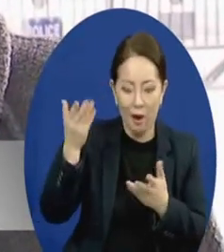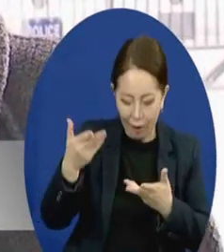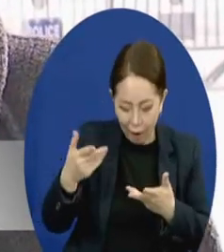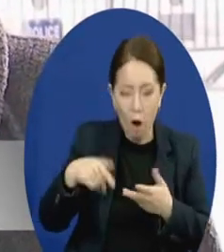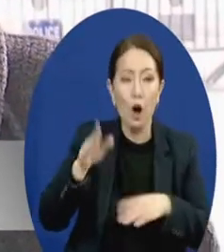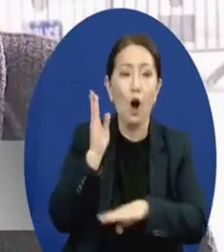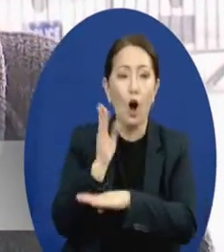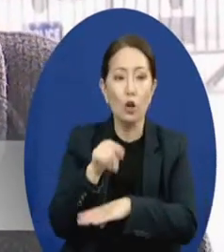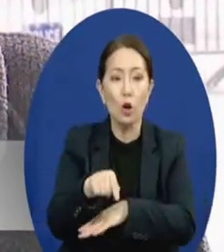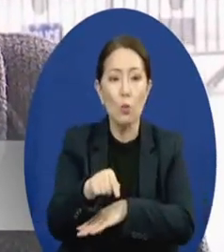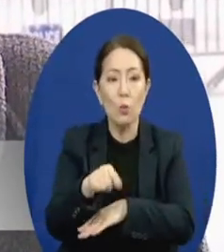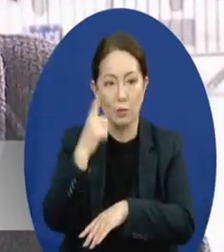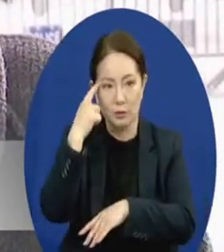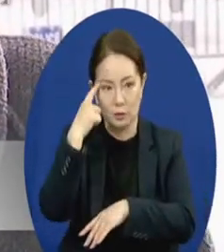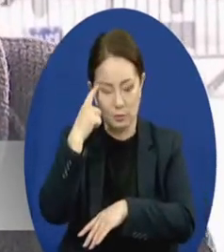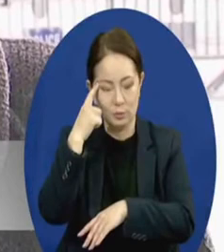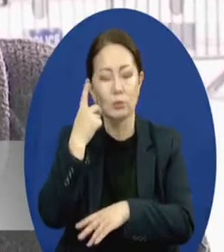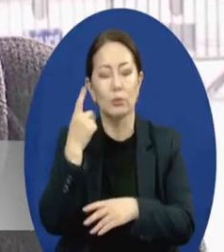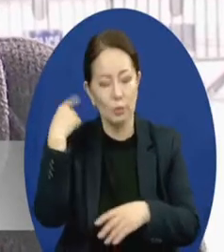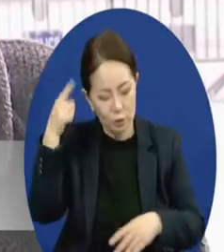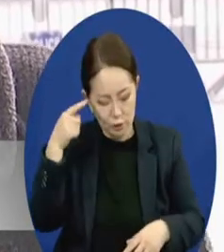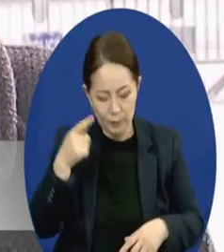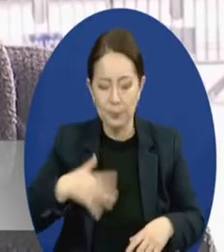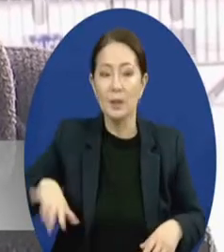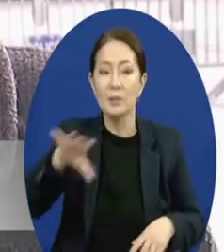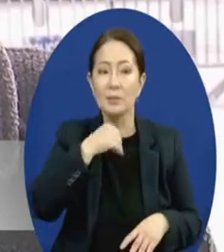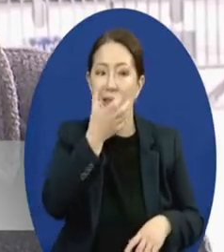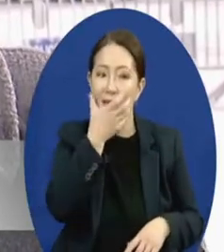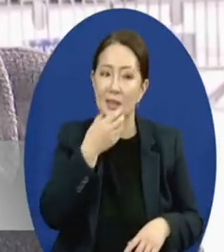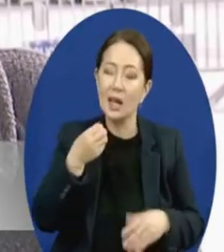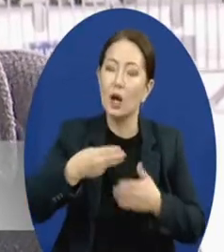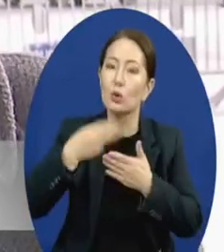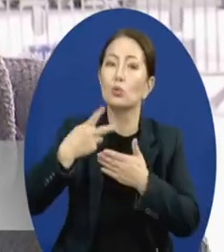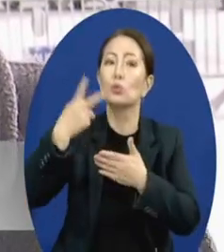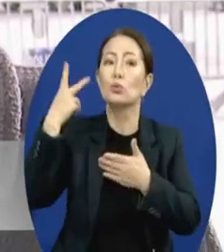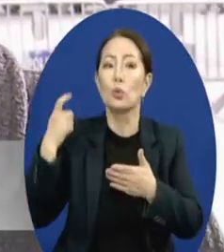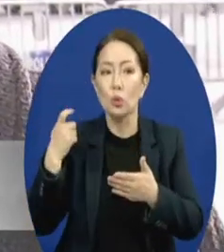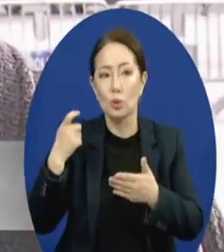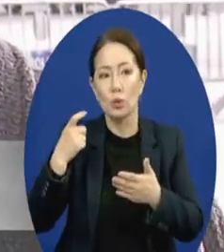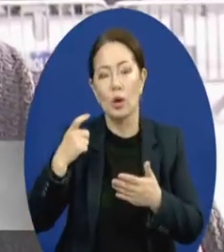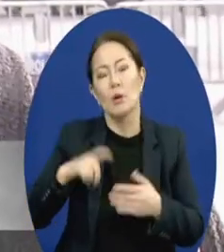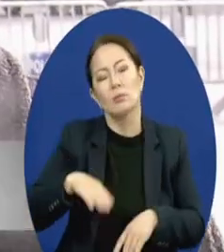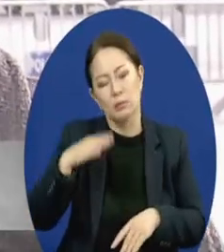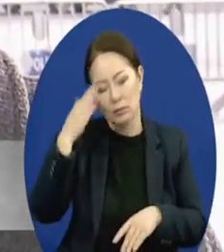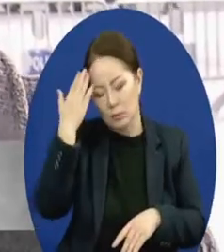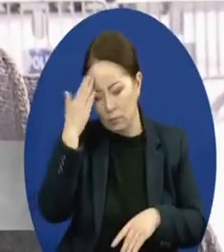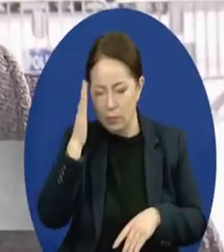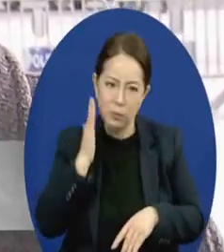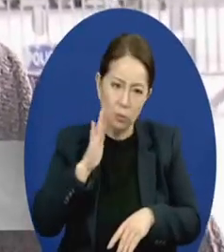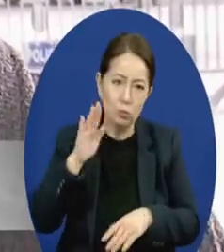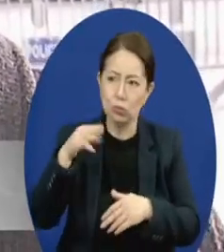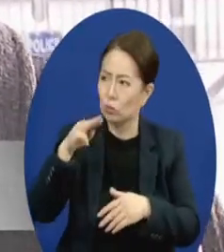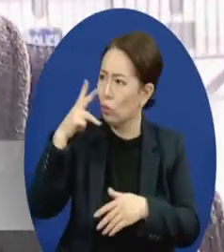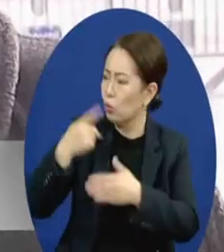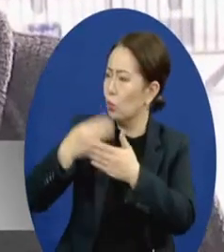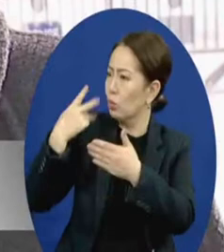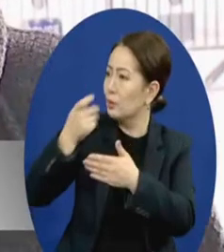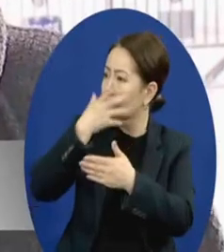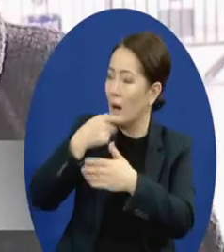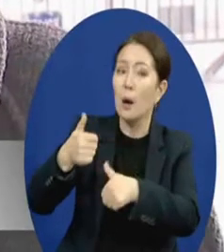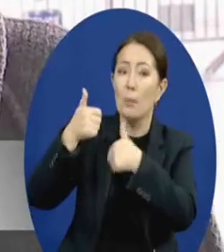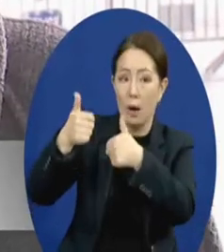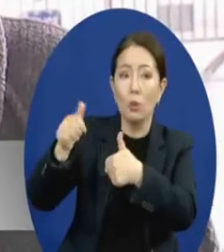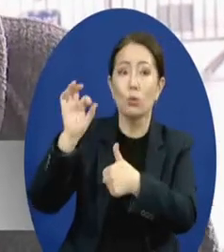гэж би бас давхар бодож байгаа юм аа. Бидний сайхан түүх, эцэг өвгдийнхэн сайхан түүхээр бид бахархалгүй яах вэ? А бид